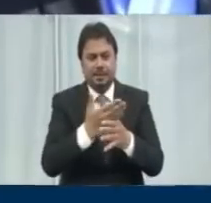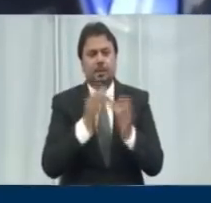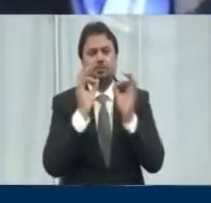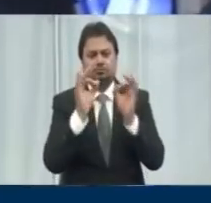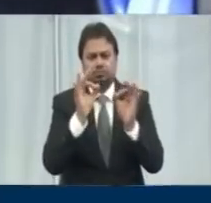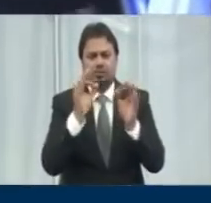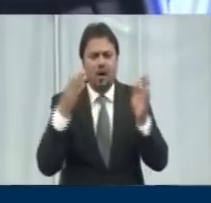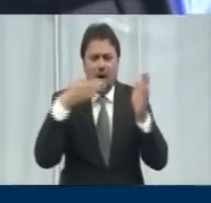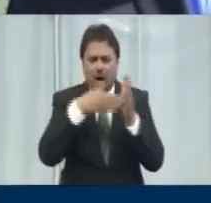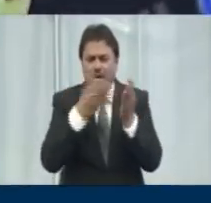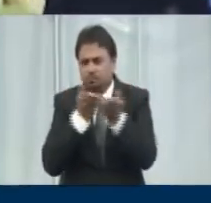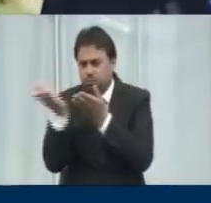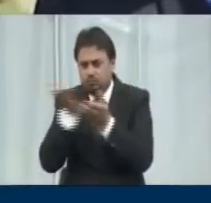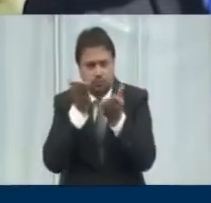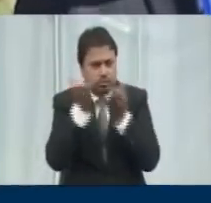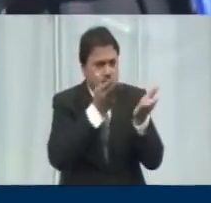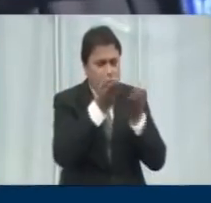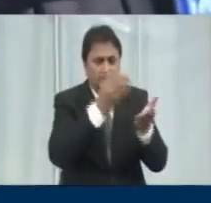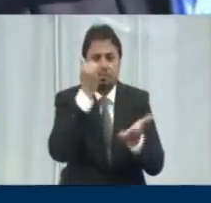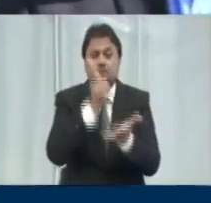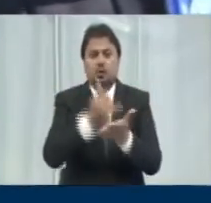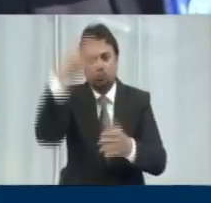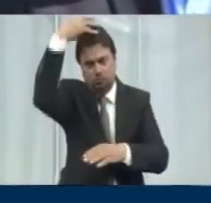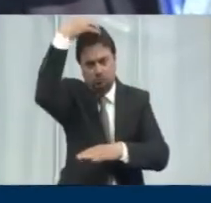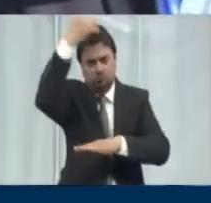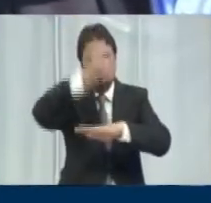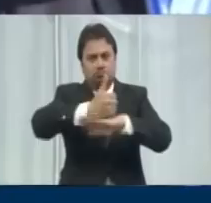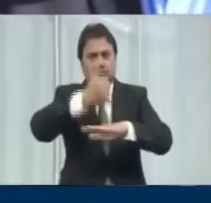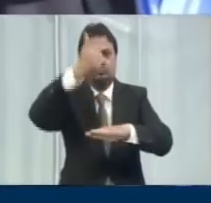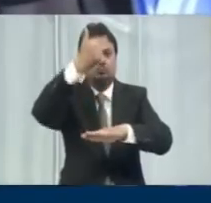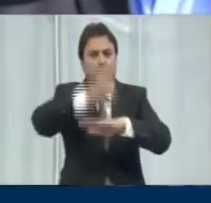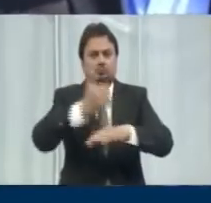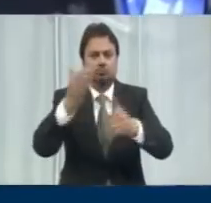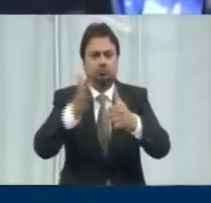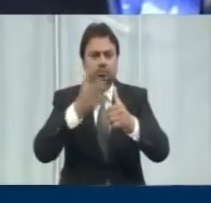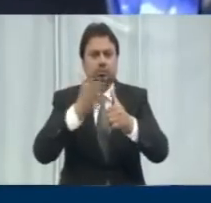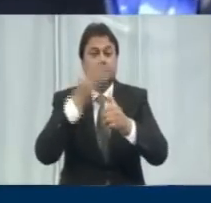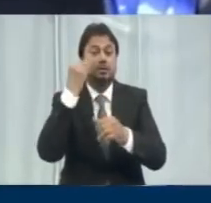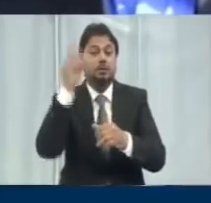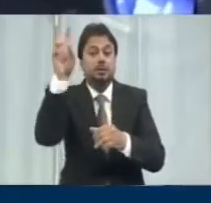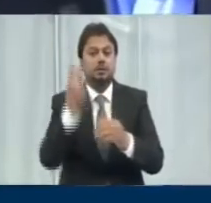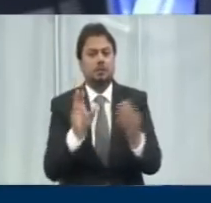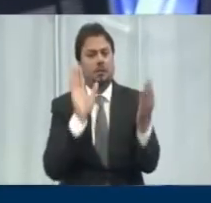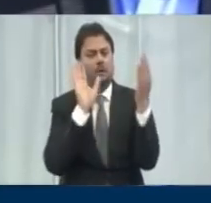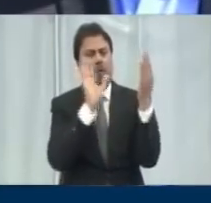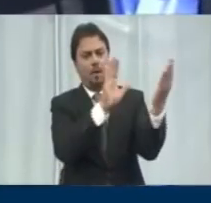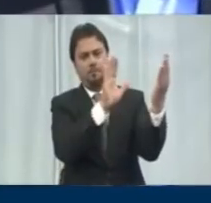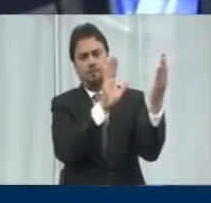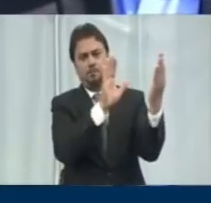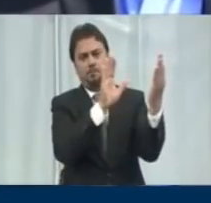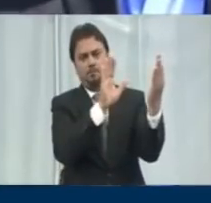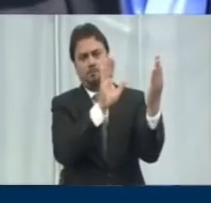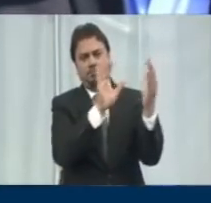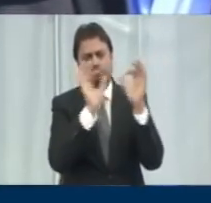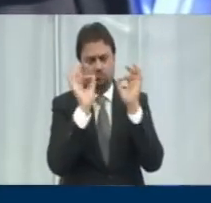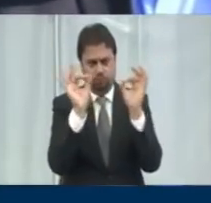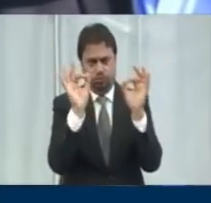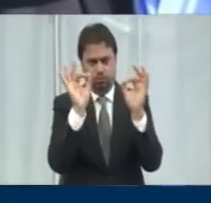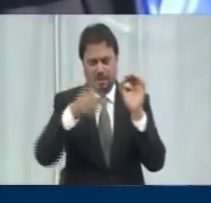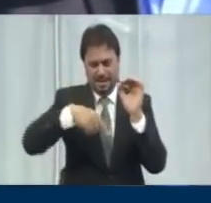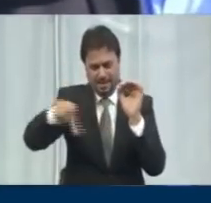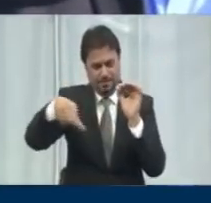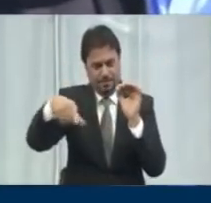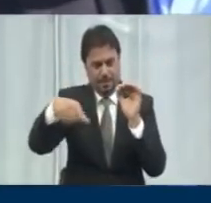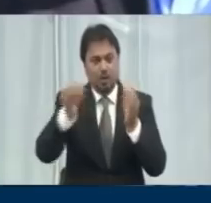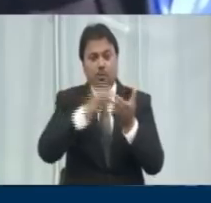لوضع اللمسات الأخيرة لزيارة قداسة البابا إلى آية الله العظمى السيد علي السيستاني، وكان